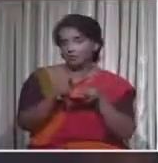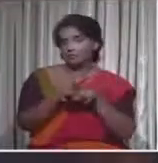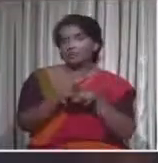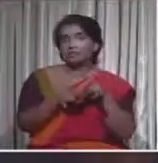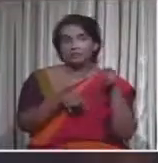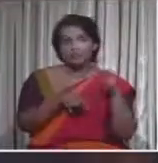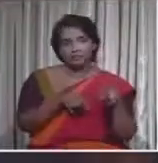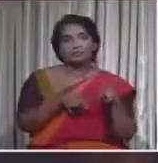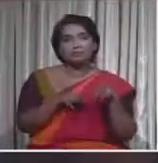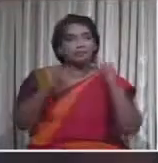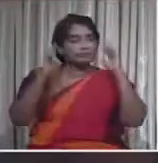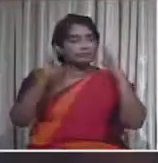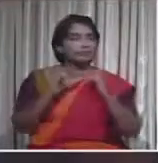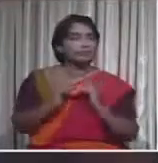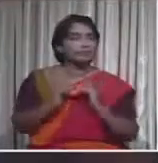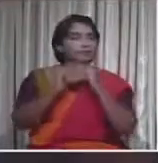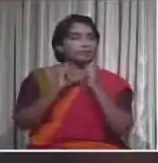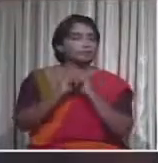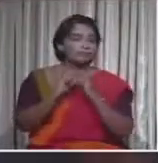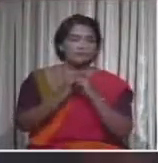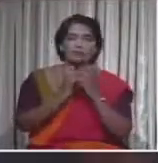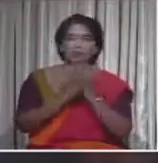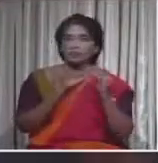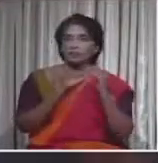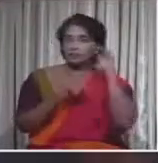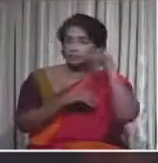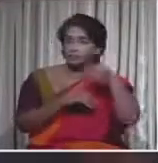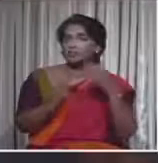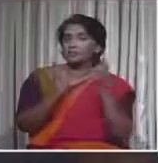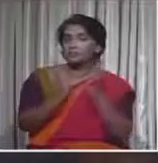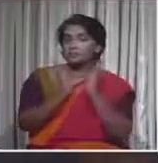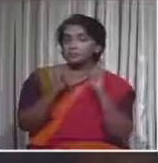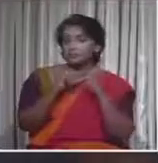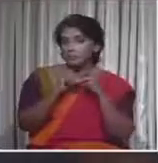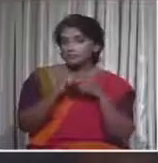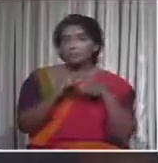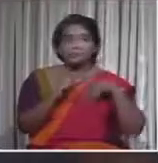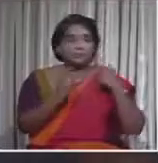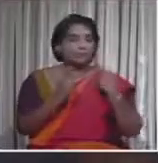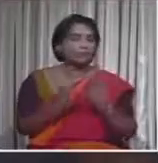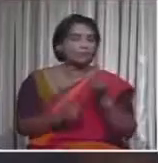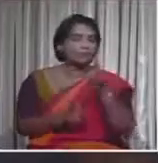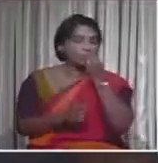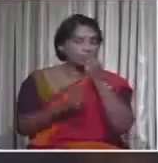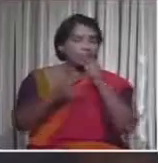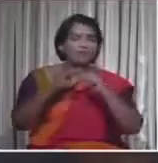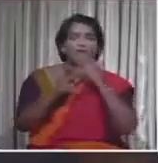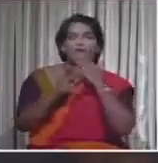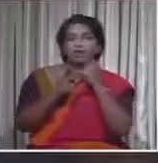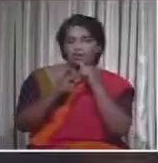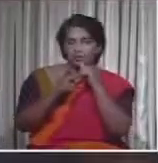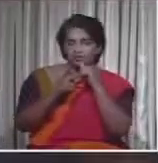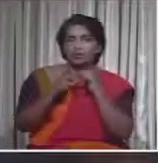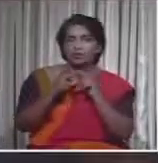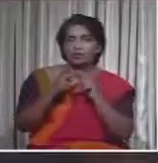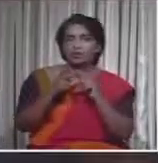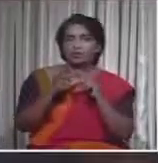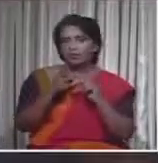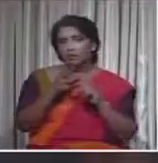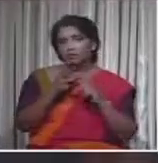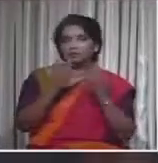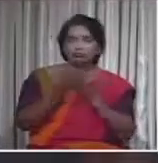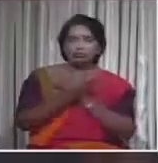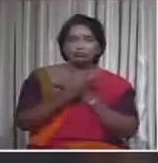මේ තිරසාර විසඳුමකට යන්න අවශ්‍යයි. වනාලිංගයේ ප්‍රධානම අවශ්‍යතාවයන් තමයි එකක් ආහාර අනික ජලය. තව ලිංගික කටයුතු ඇතුළු